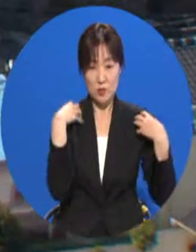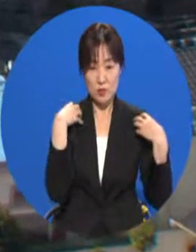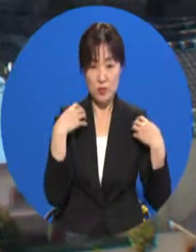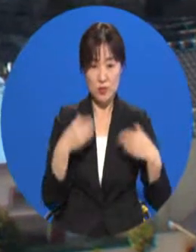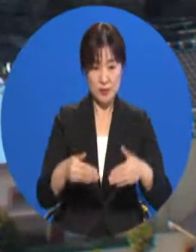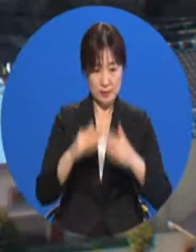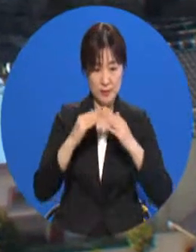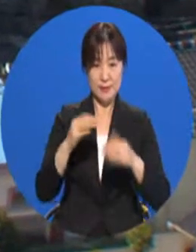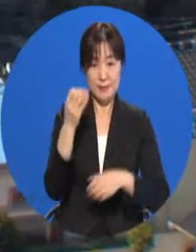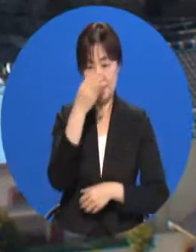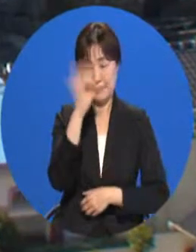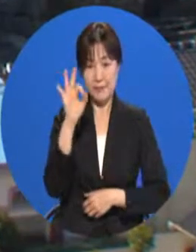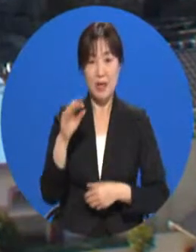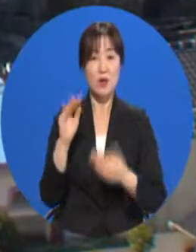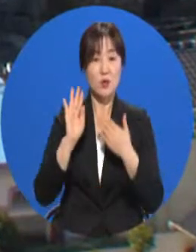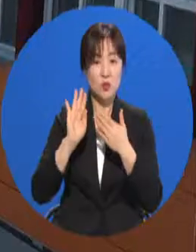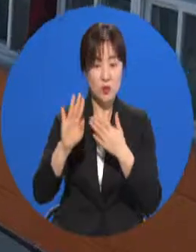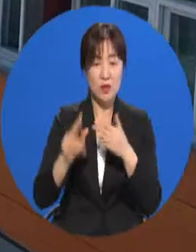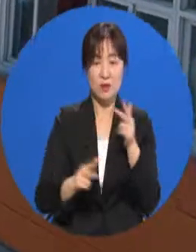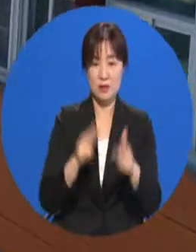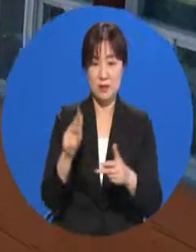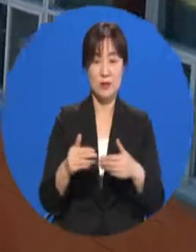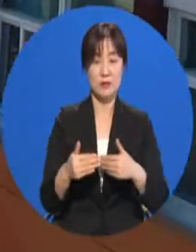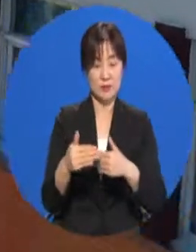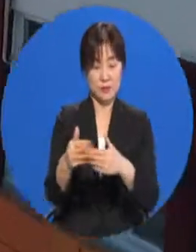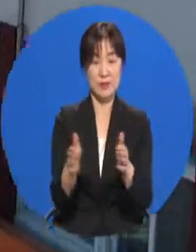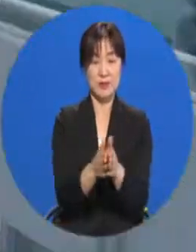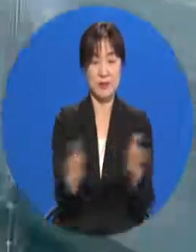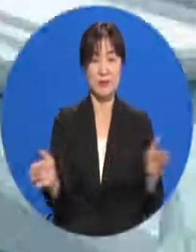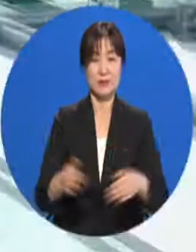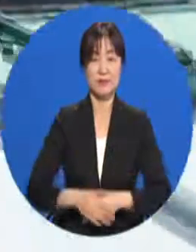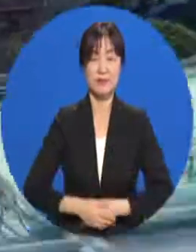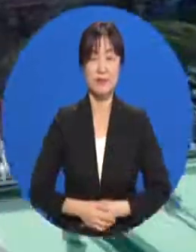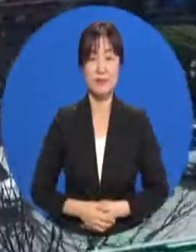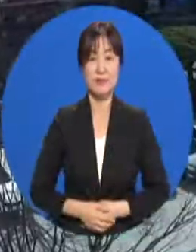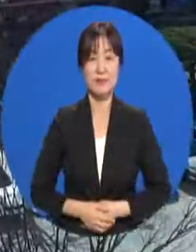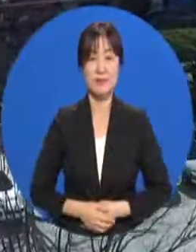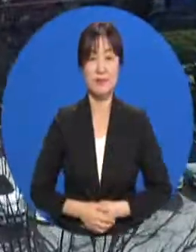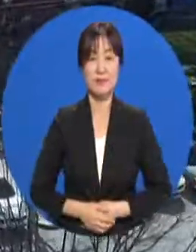타당성 통과를 계기로 사업이 본궤도에 오르고 있습니다. MBC 뉴스 박민주입니다.